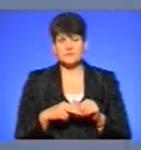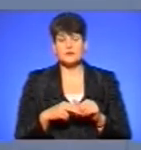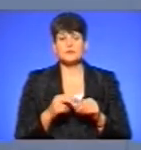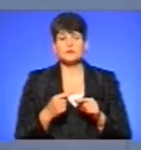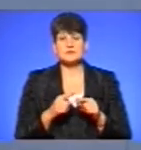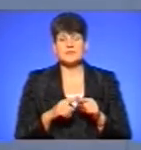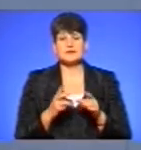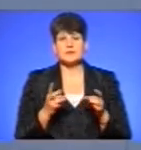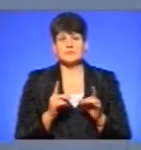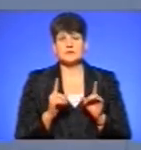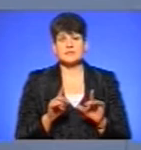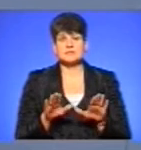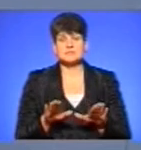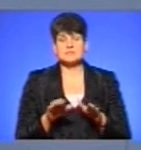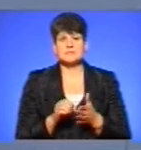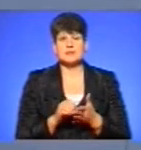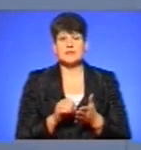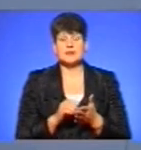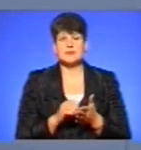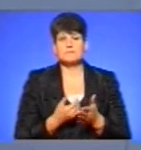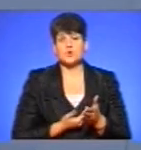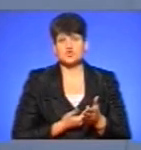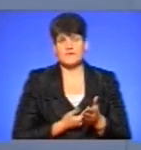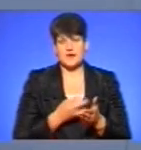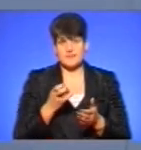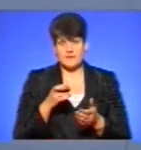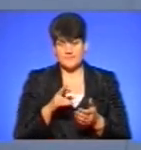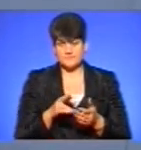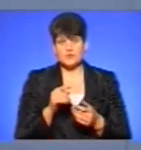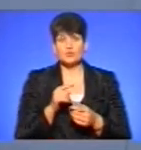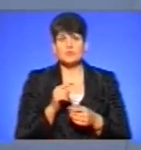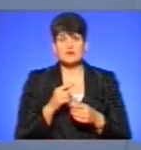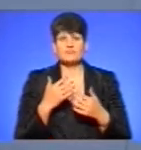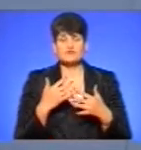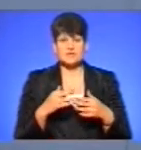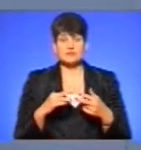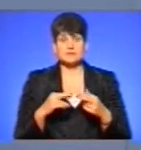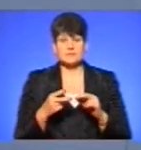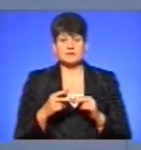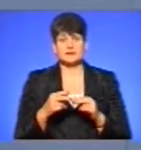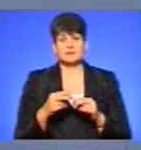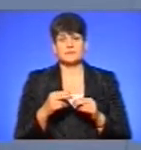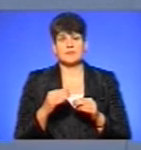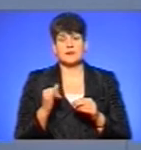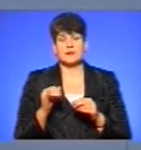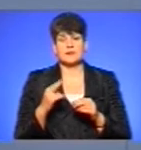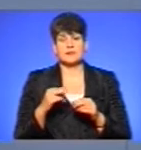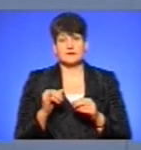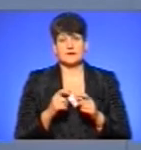по місце реєстрації, місце проживання. Тоді вже, якщо вже замінити ID-картку при втраті, там,